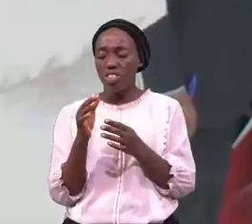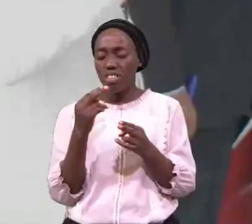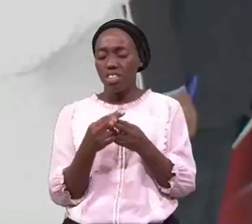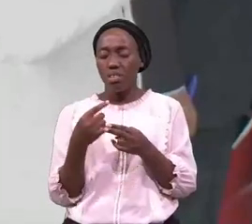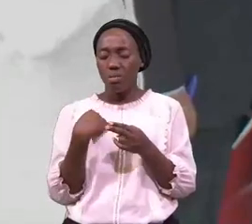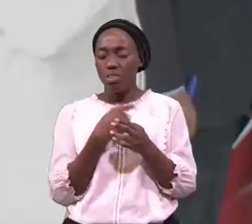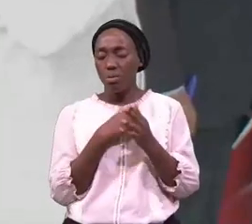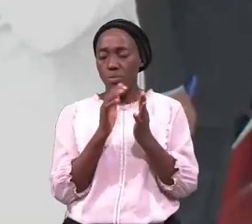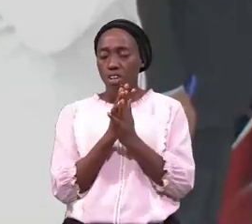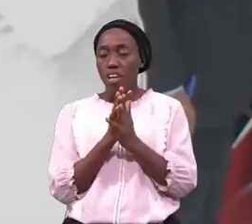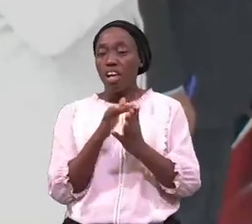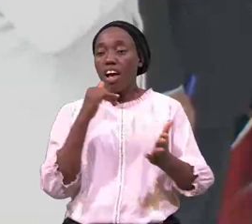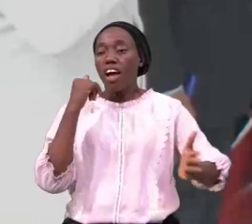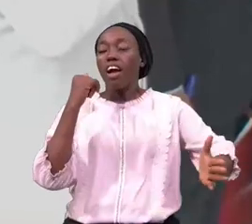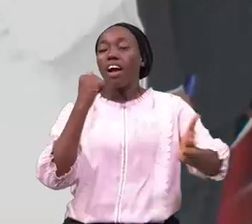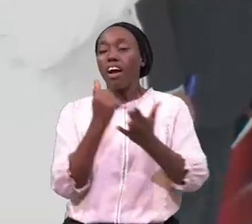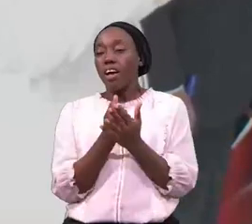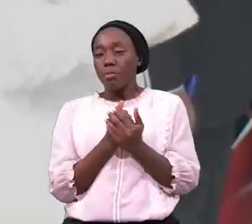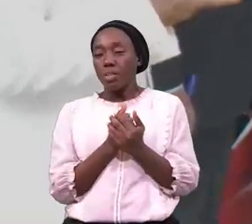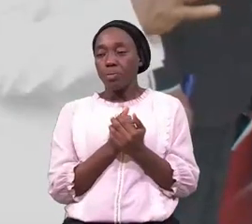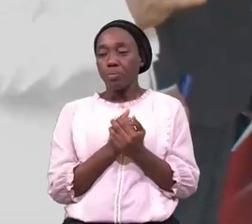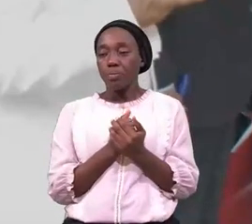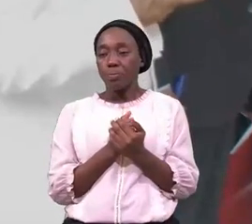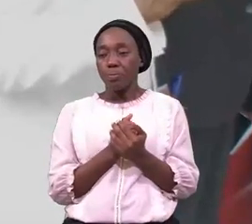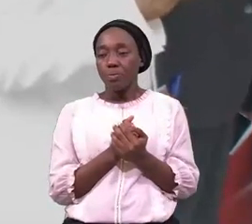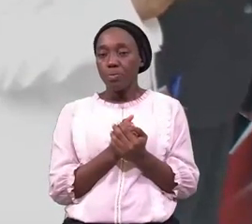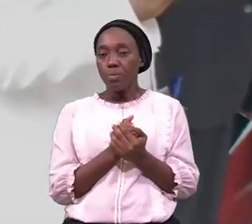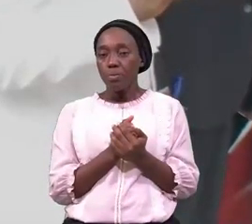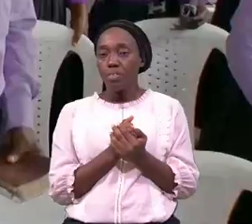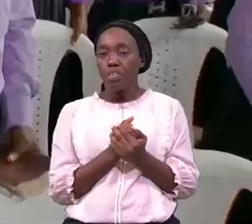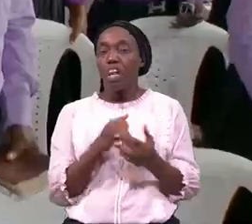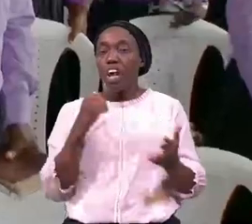Au nom de Jésus, nous prions.